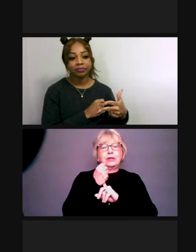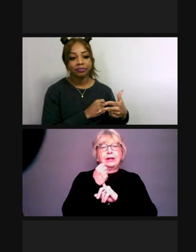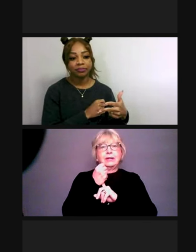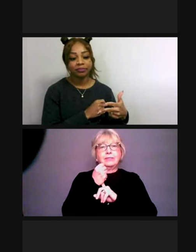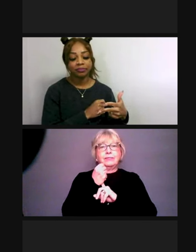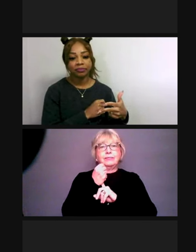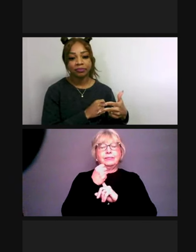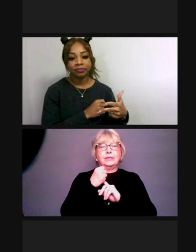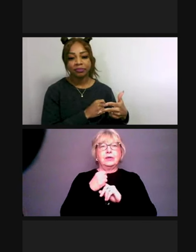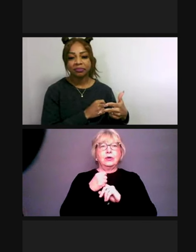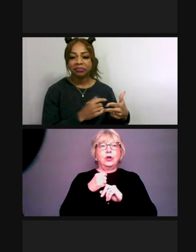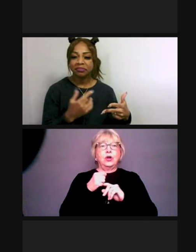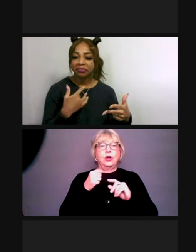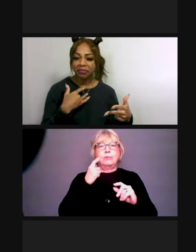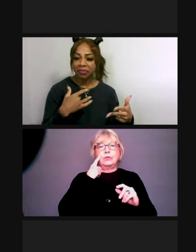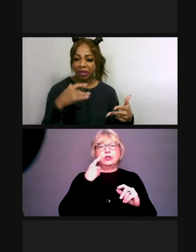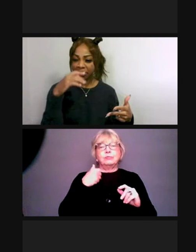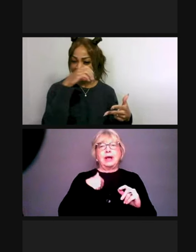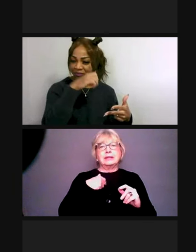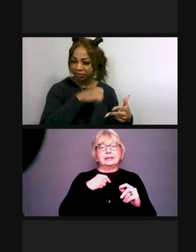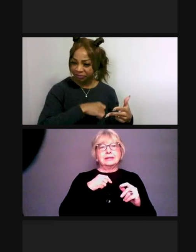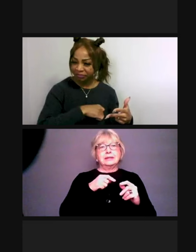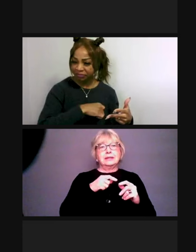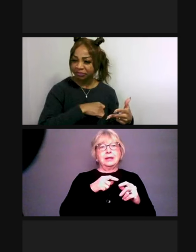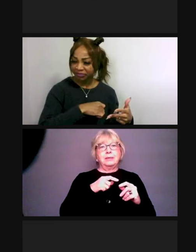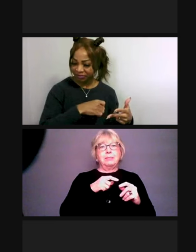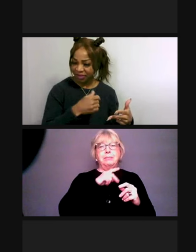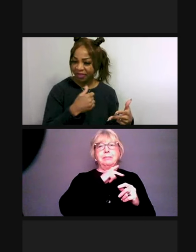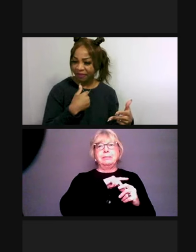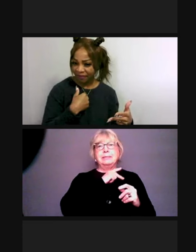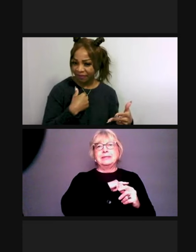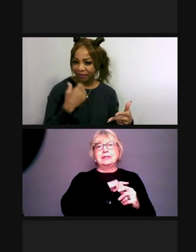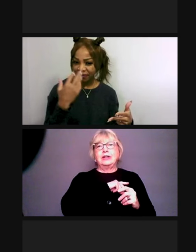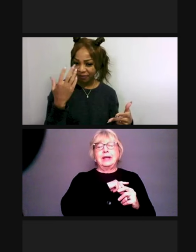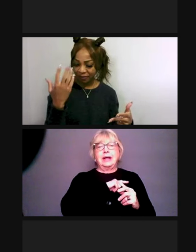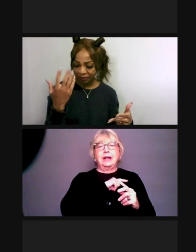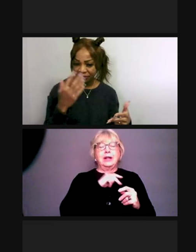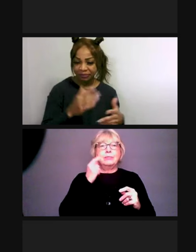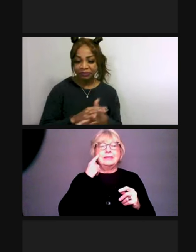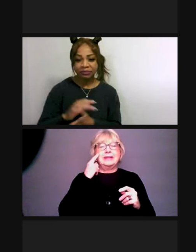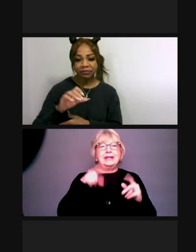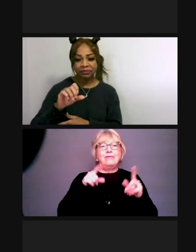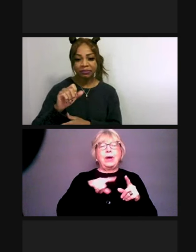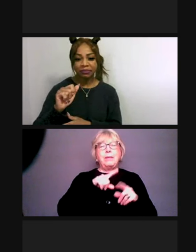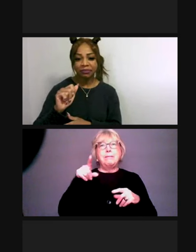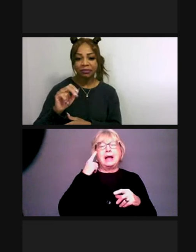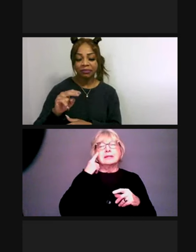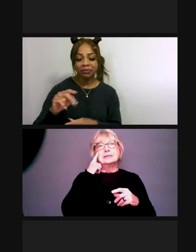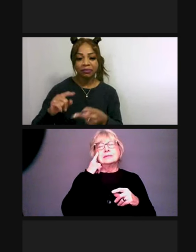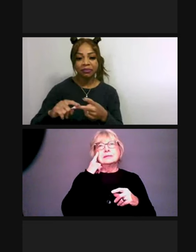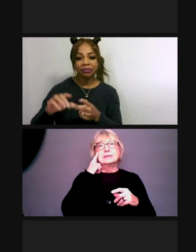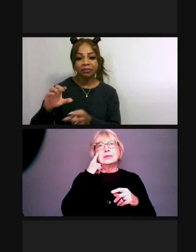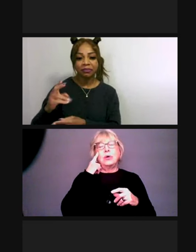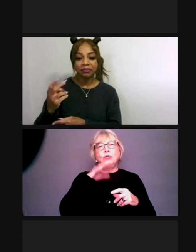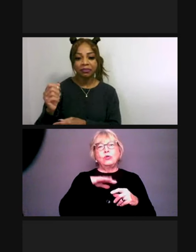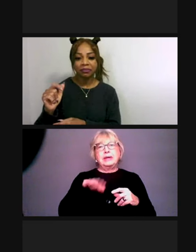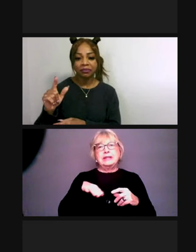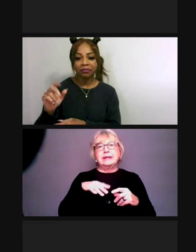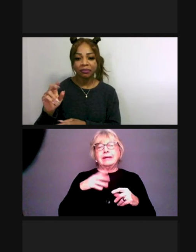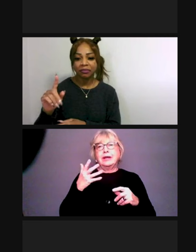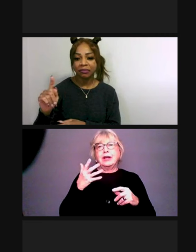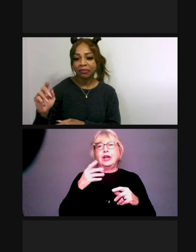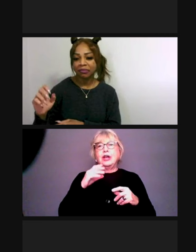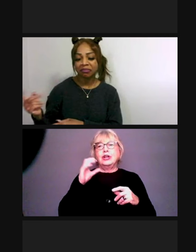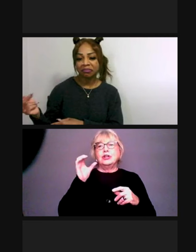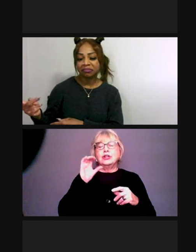Je pense que souvent, il y a cette présomption et je pense que Charlotte et Sean en ont